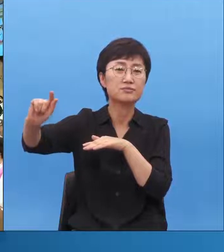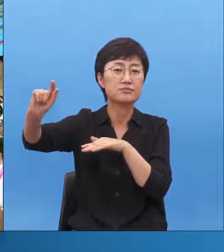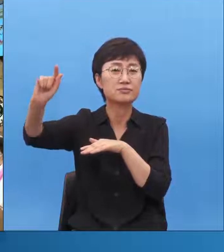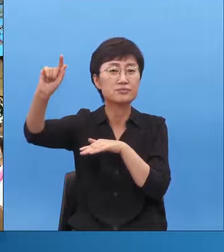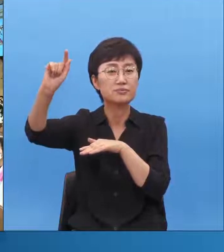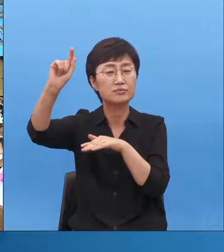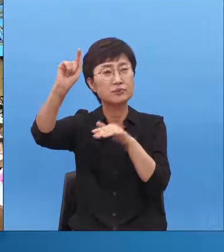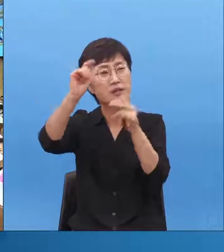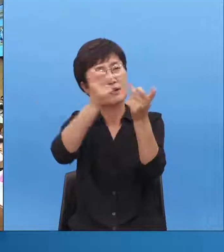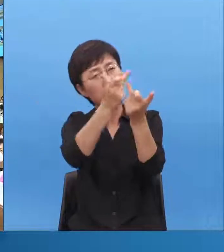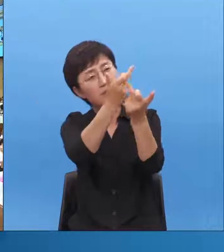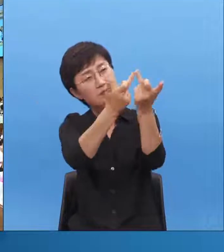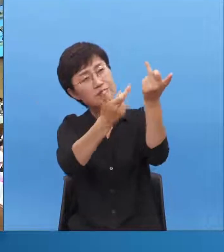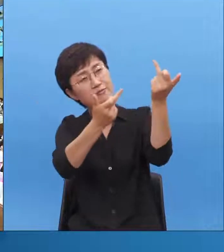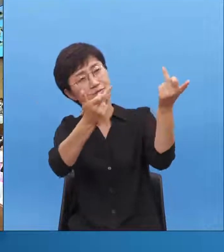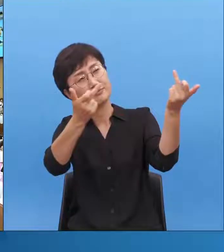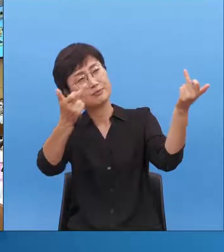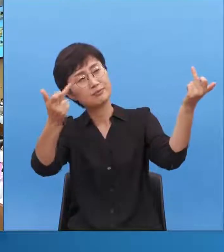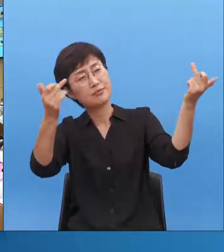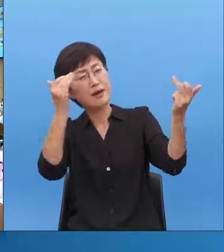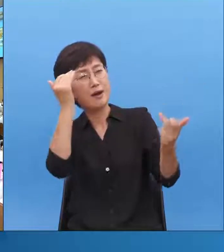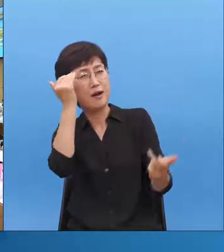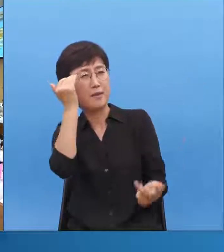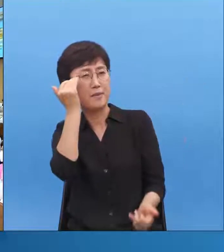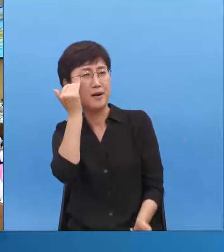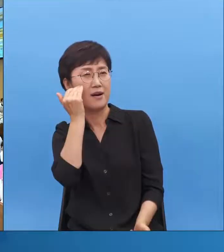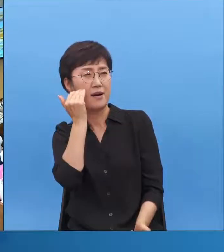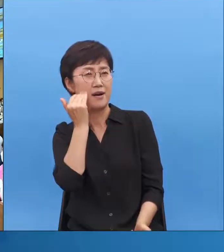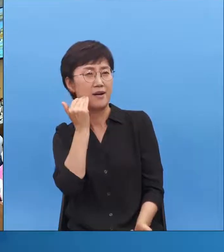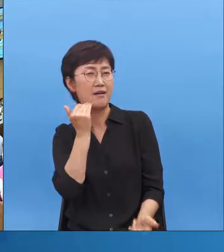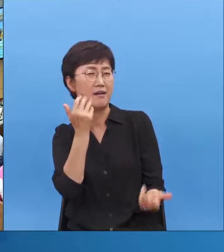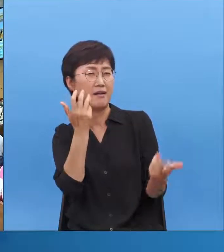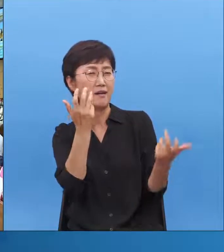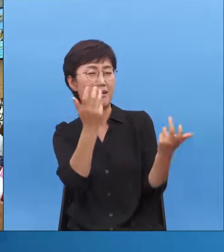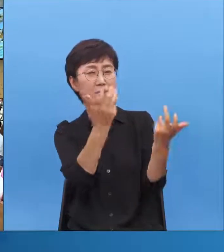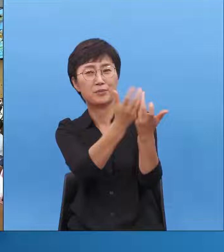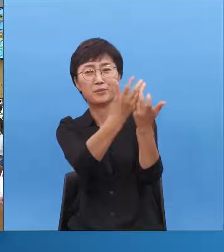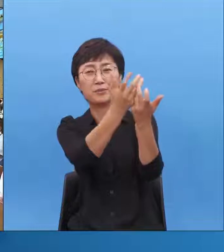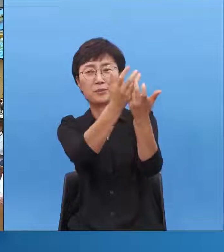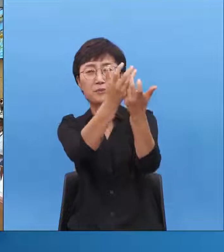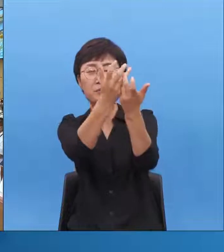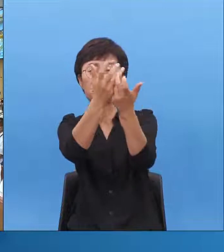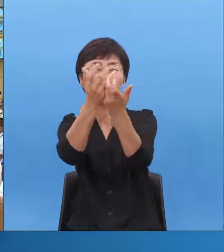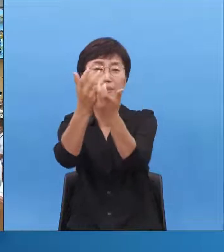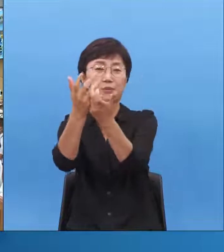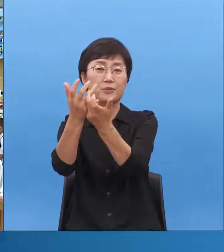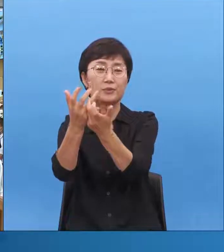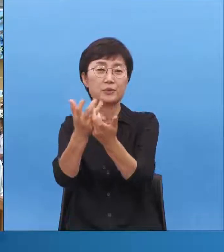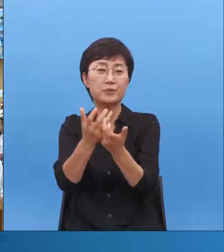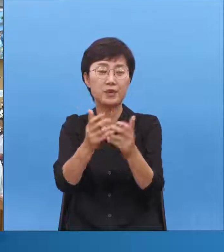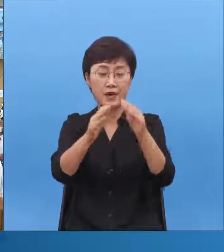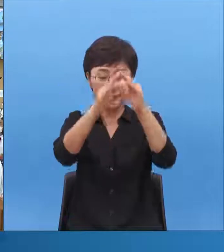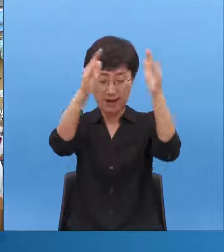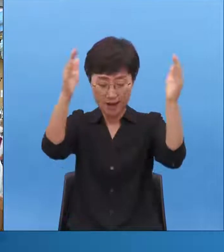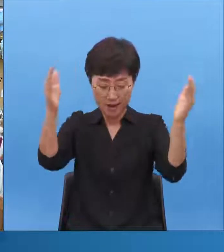바다와 늘 푸른 봉우리